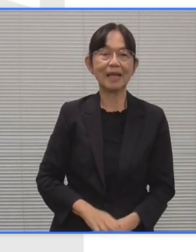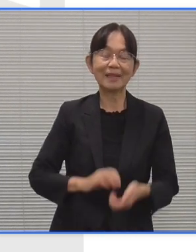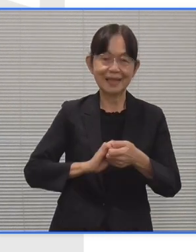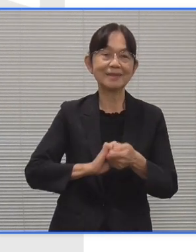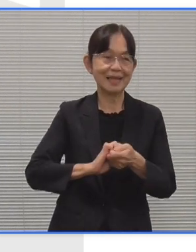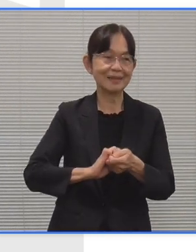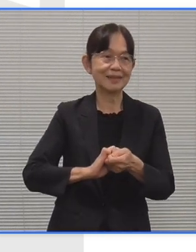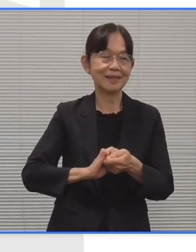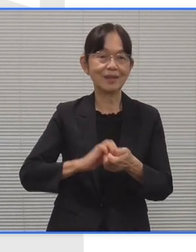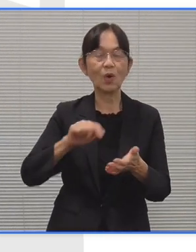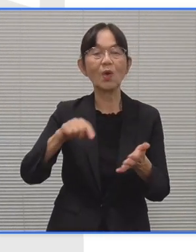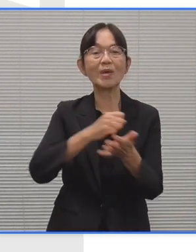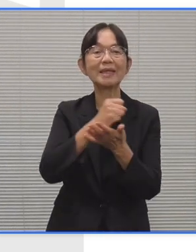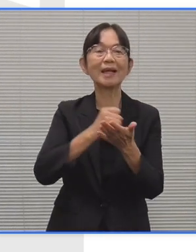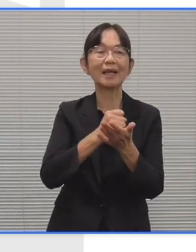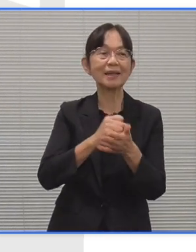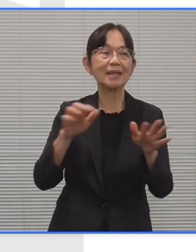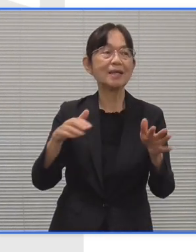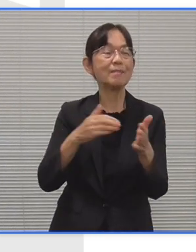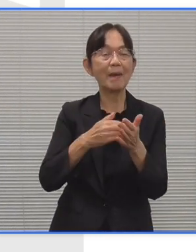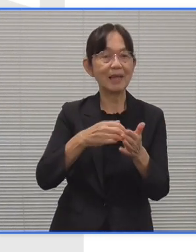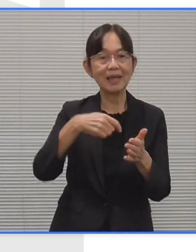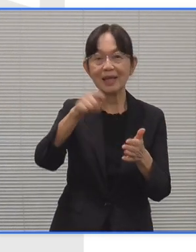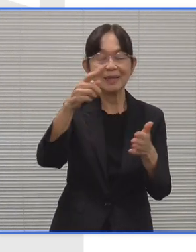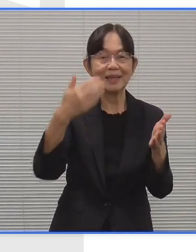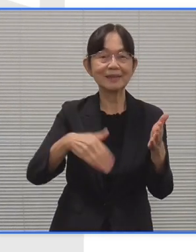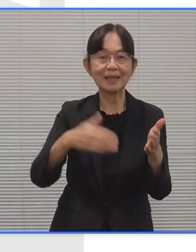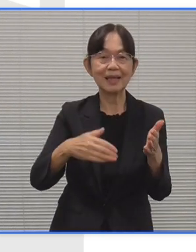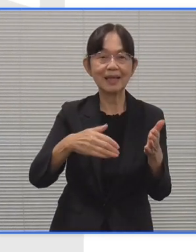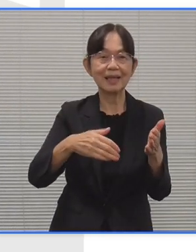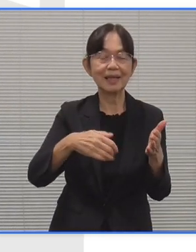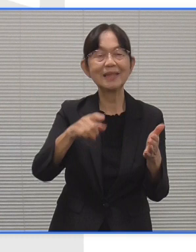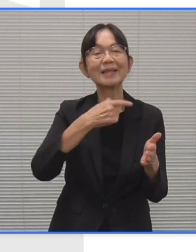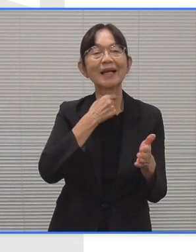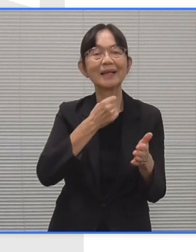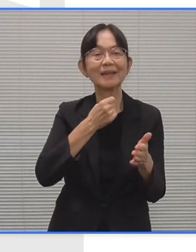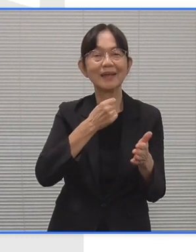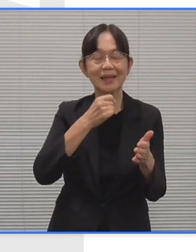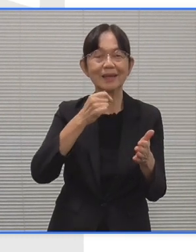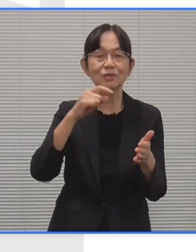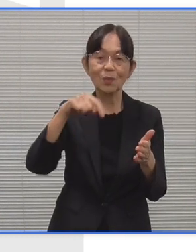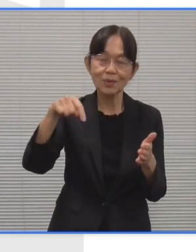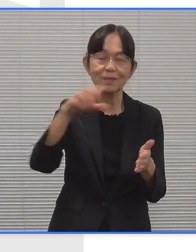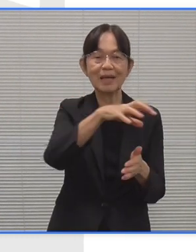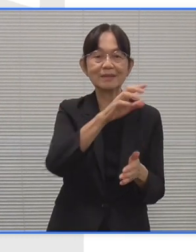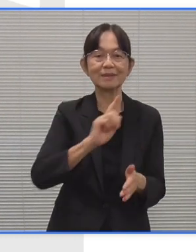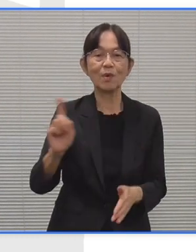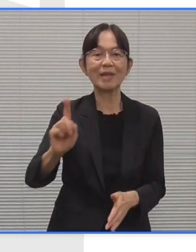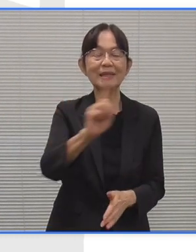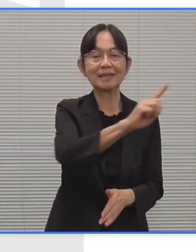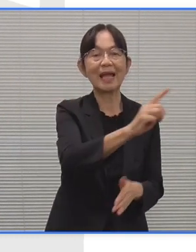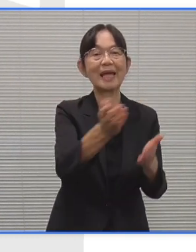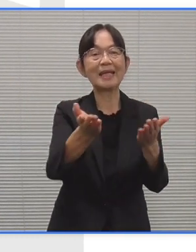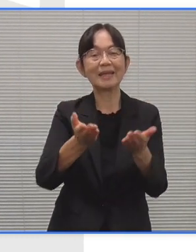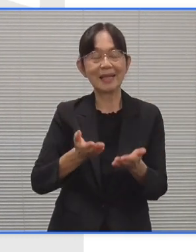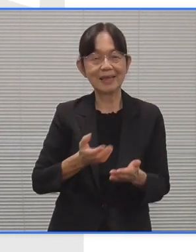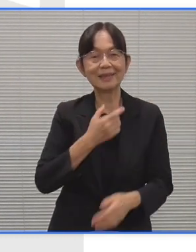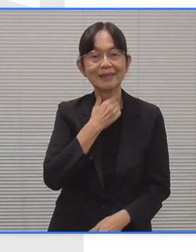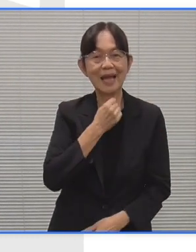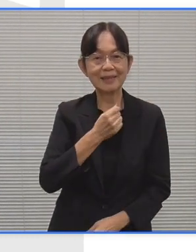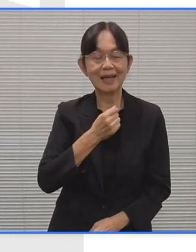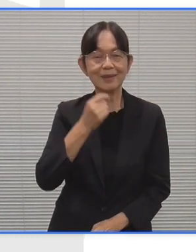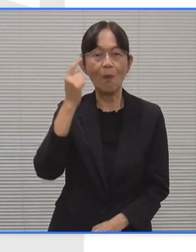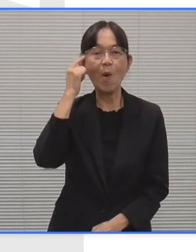ぜひこの機に今まで行ったこと、行きたいけど行ってないなというようなところにも足を伸ばしていただければなというふう